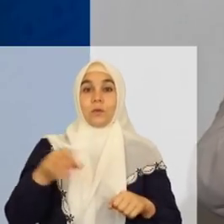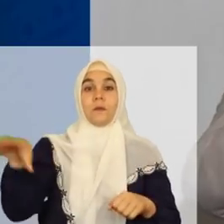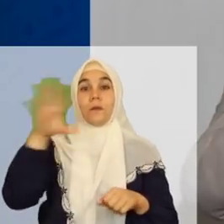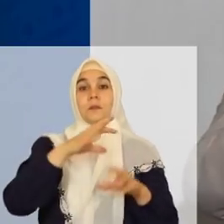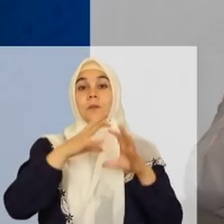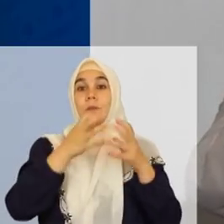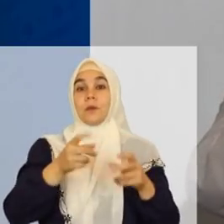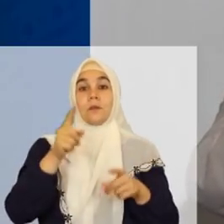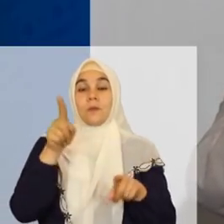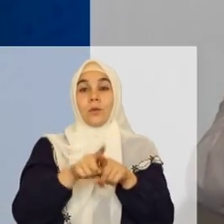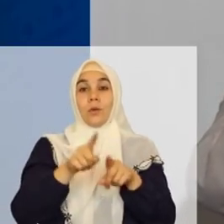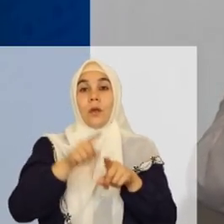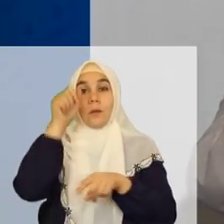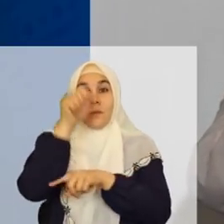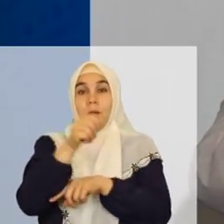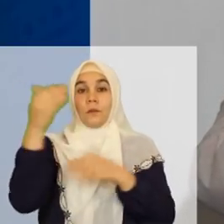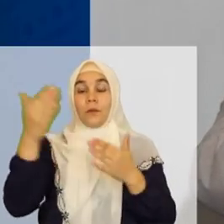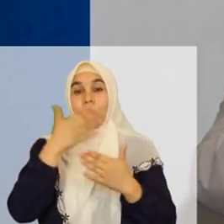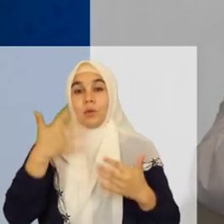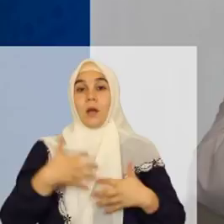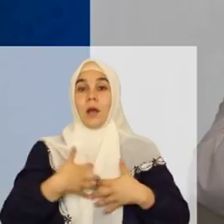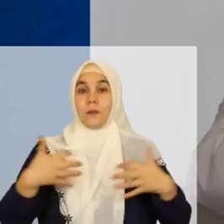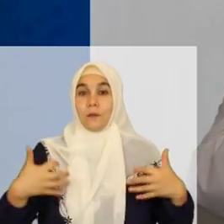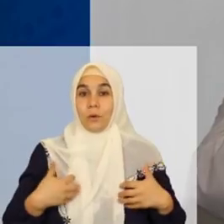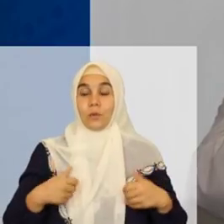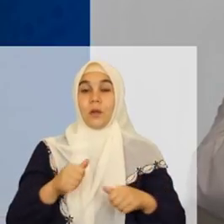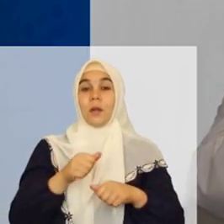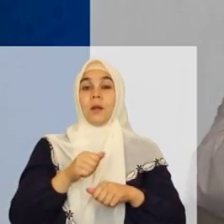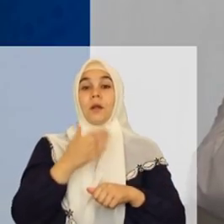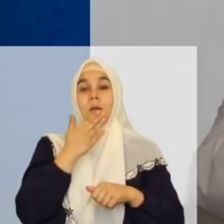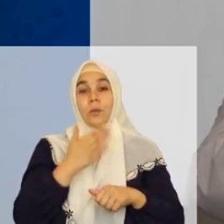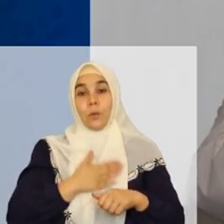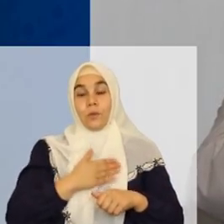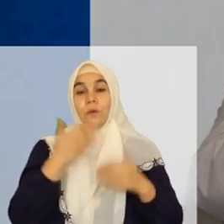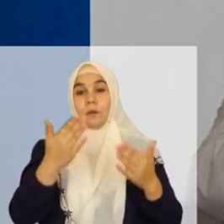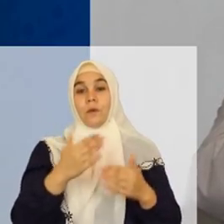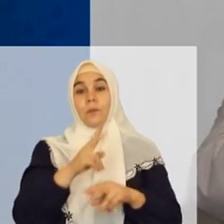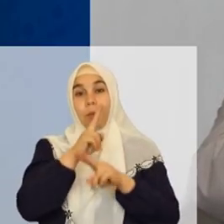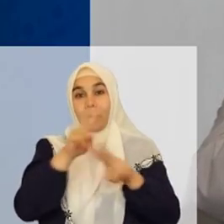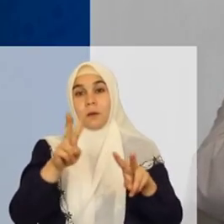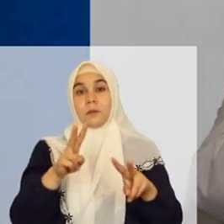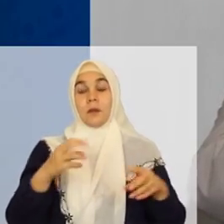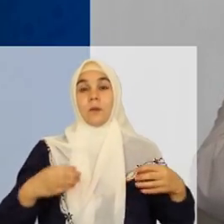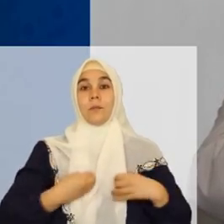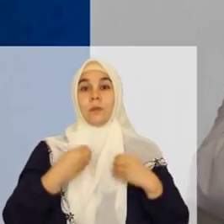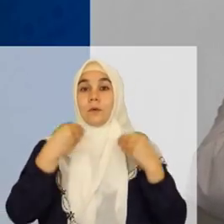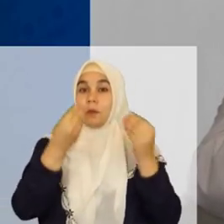Dunyoning hech qayerida bunaqa ibodat yo'q. Hayvonlarga mehribonlik ko'rsatib, ularni